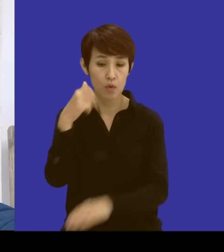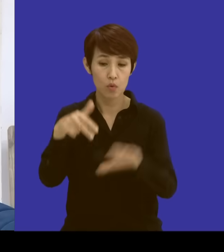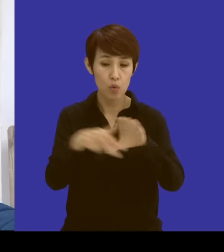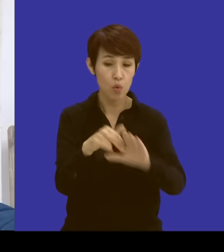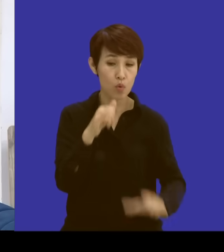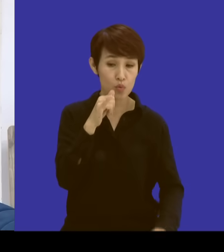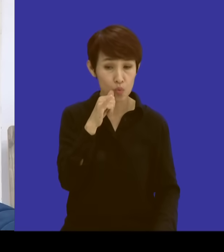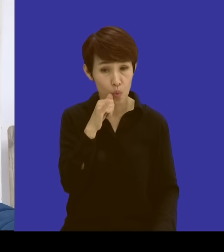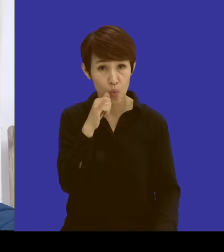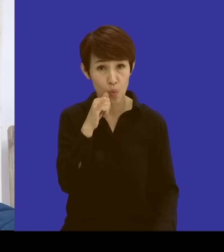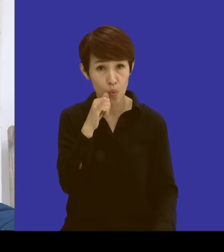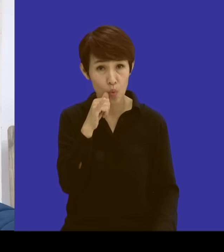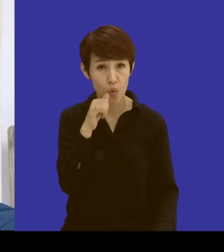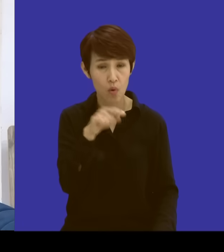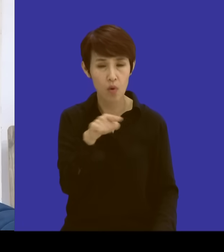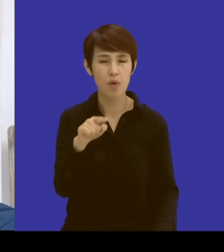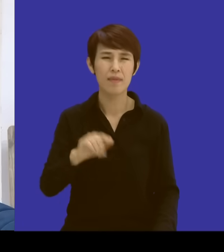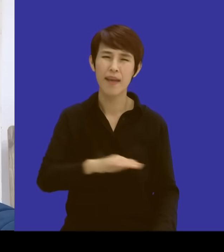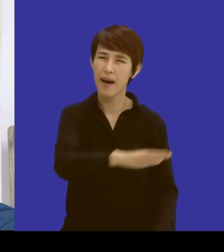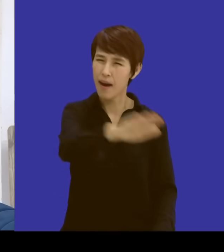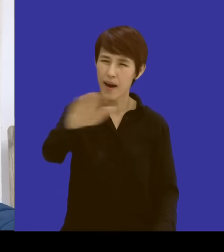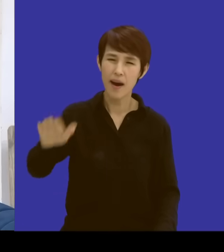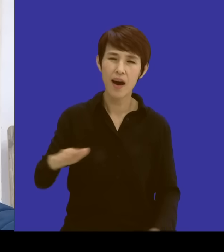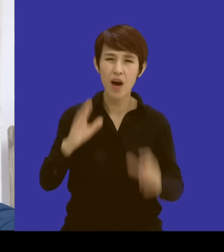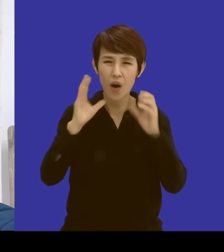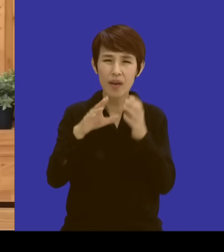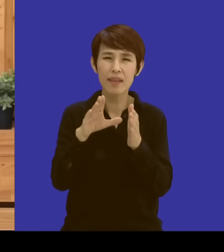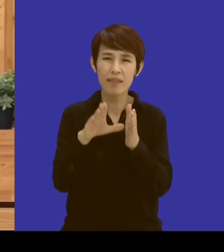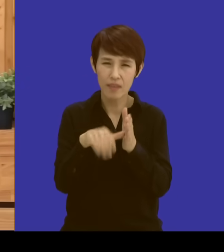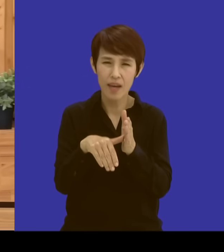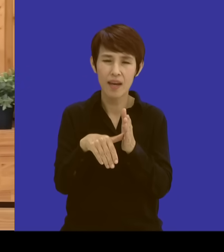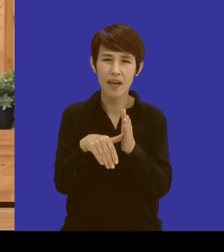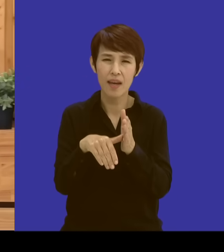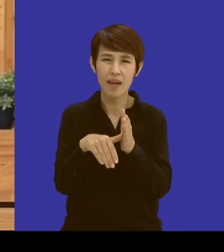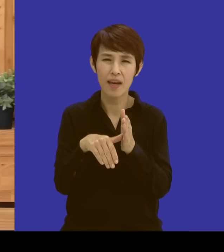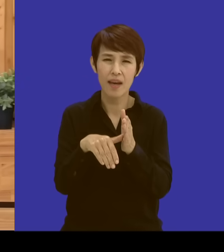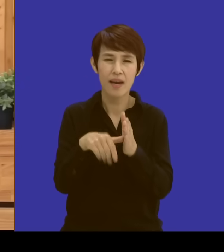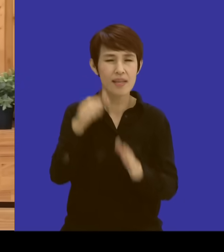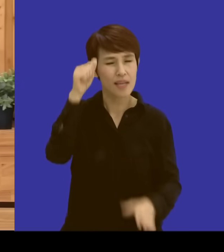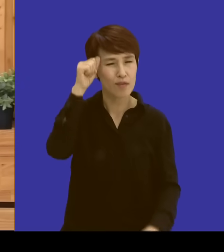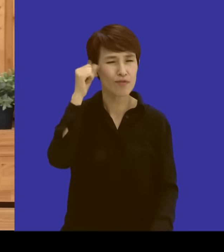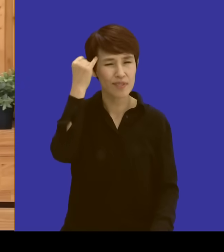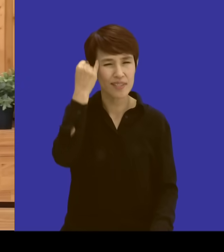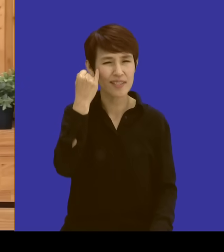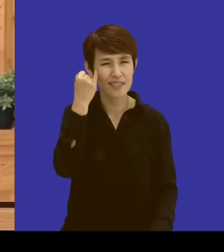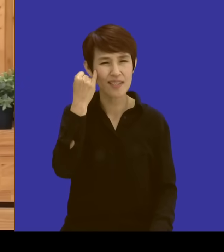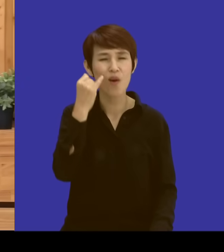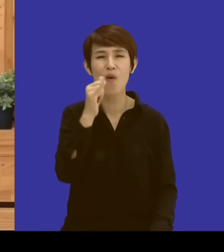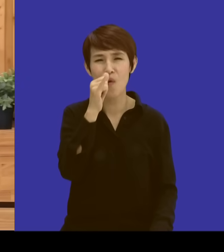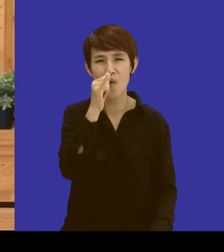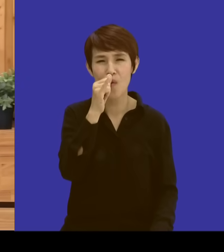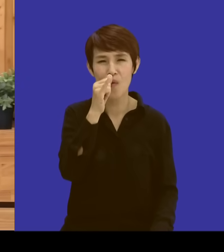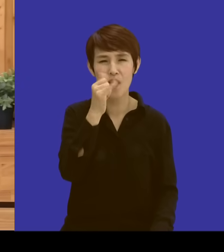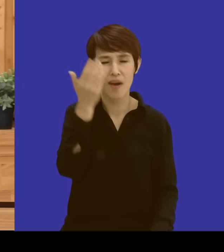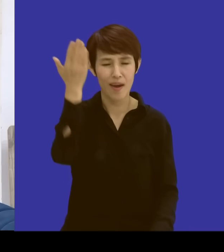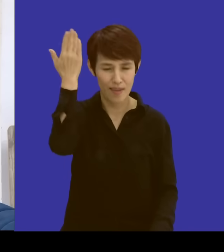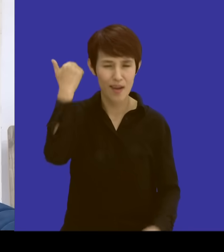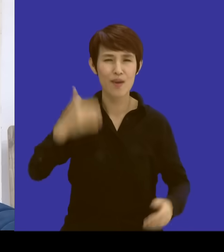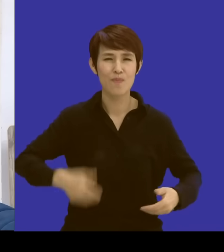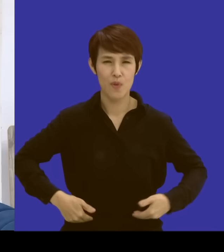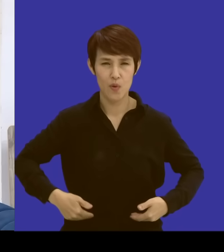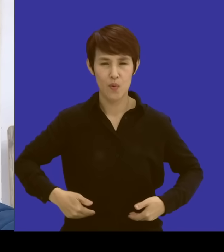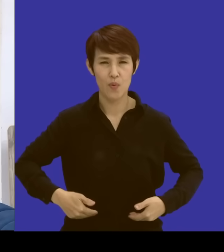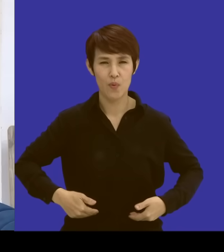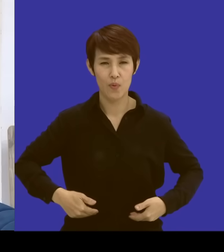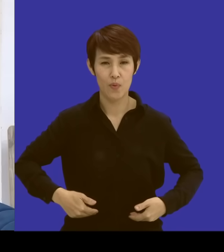우리 모두 이제 어린 시절에 다 우리 그렇게 그렇죠. 우리 배웠잖아요. 그러니까 그때는 그게 필요했고 네네. 어린